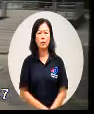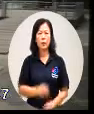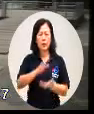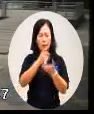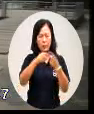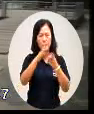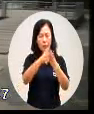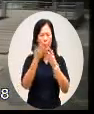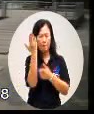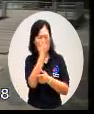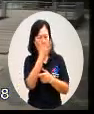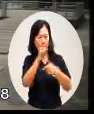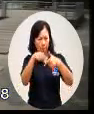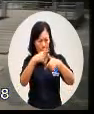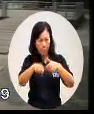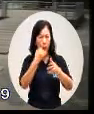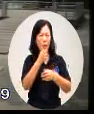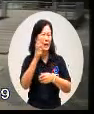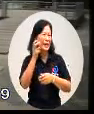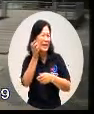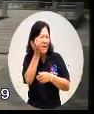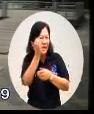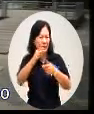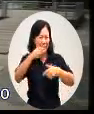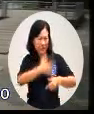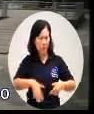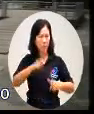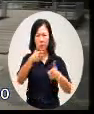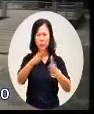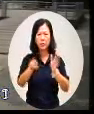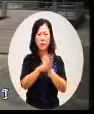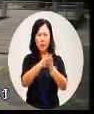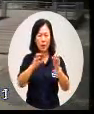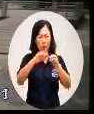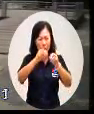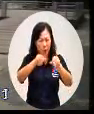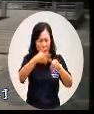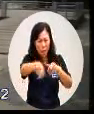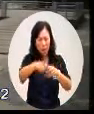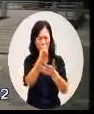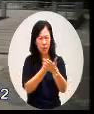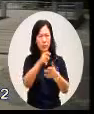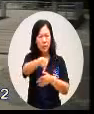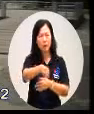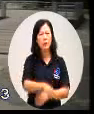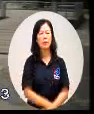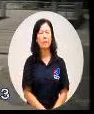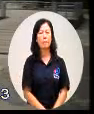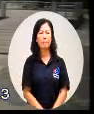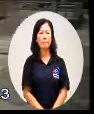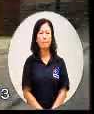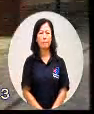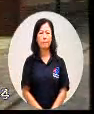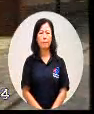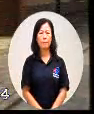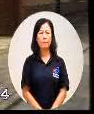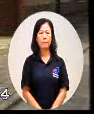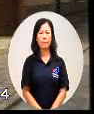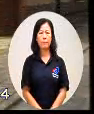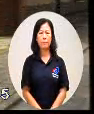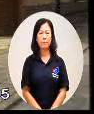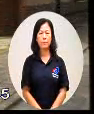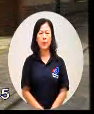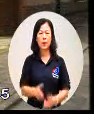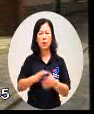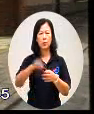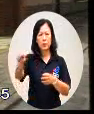用，不应该做这些硬体，那个水泥还流路面还搞在这边。再下一个嘿米